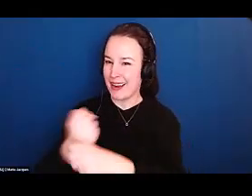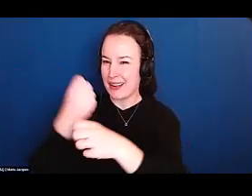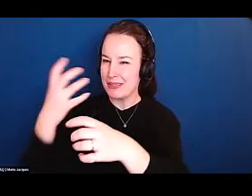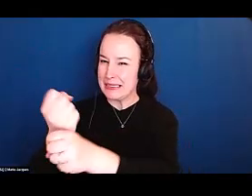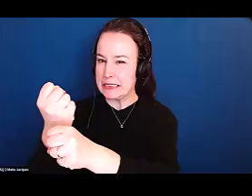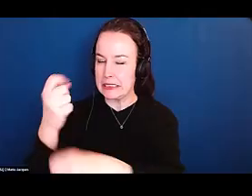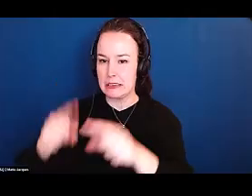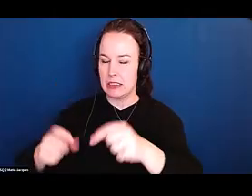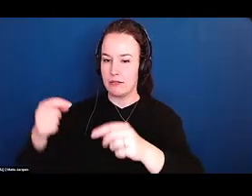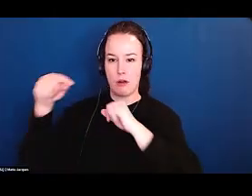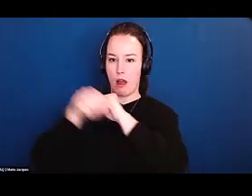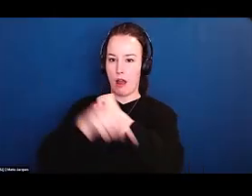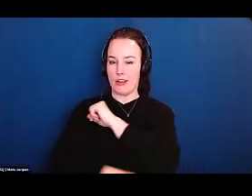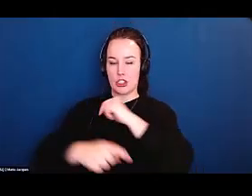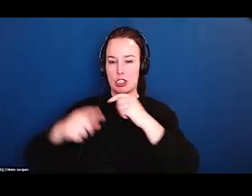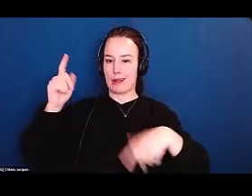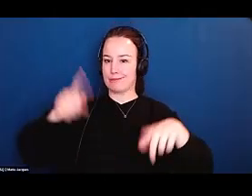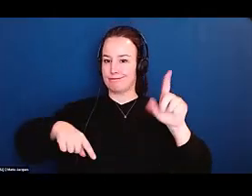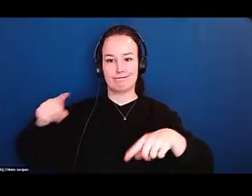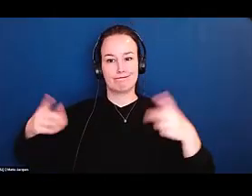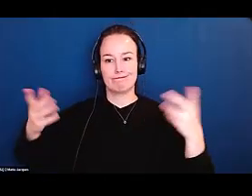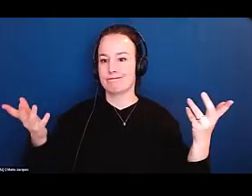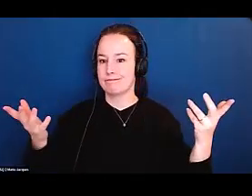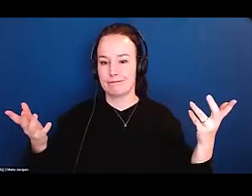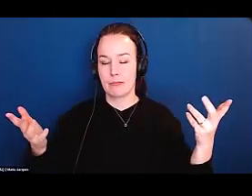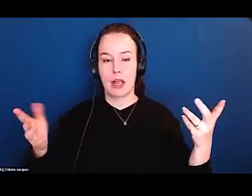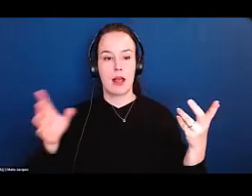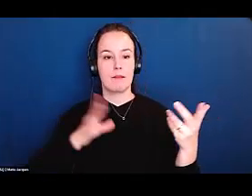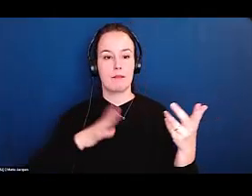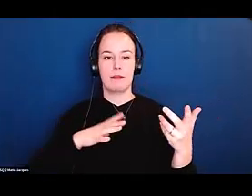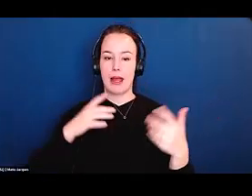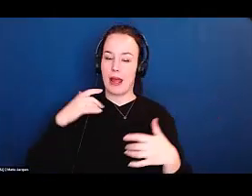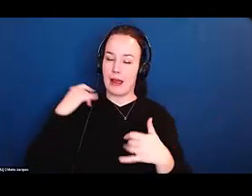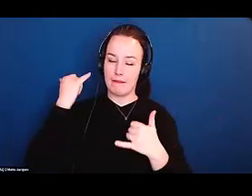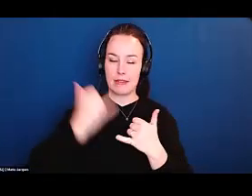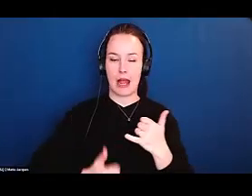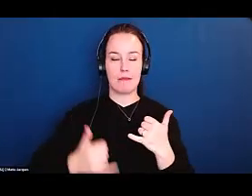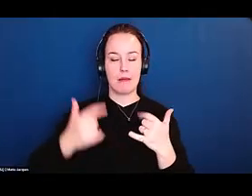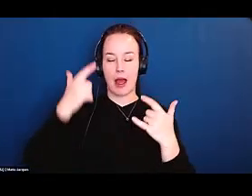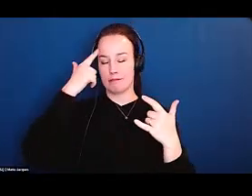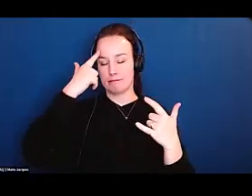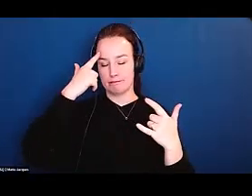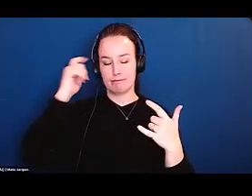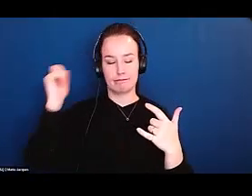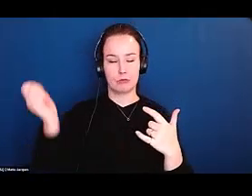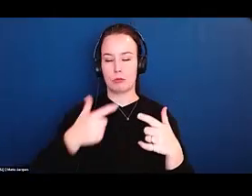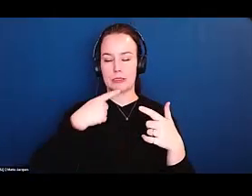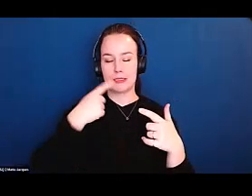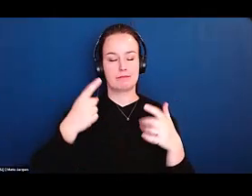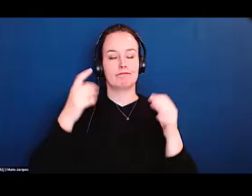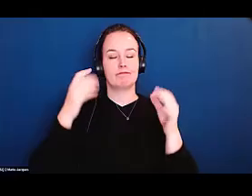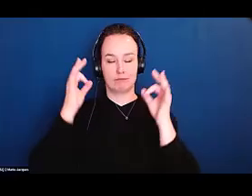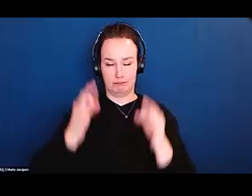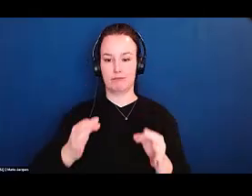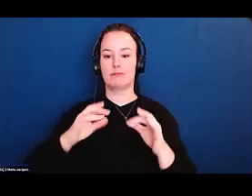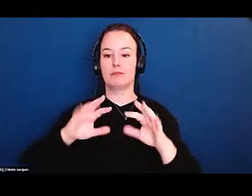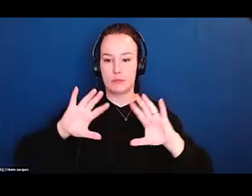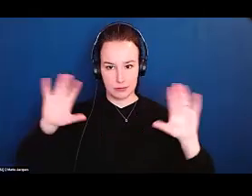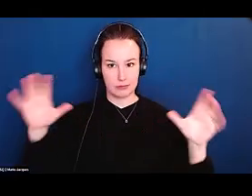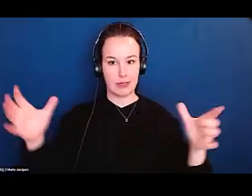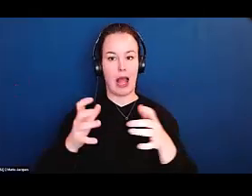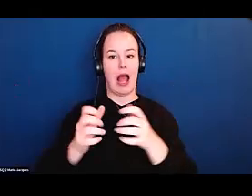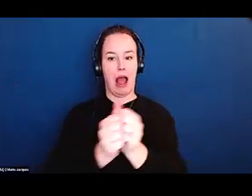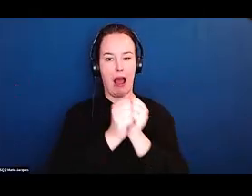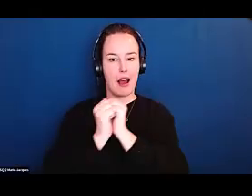réussir, parfois on avait l'impression d'échouer. Mais après, au final, nous nous sommes dit, nous avons réussi à